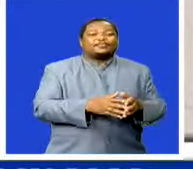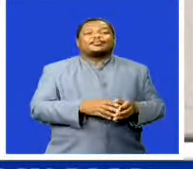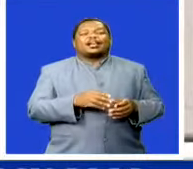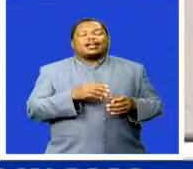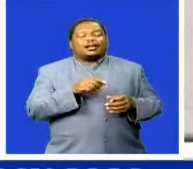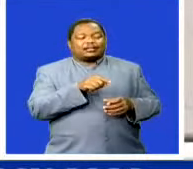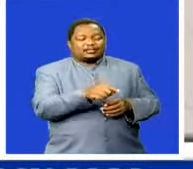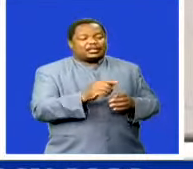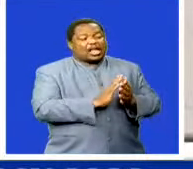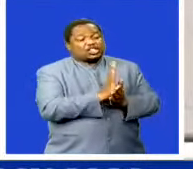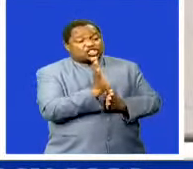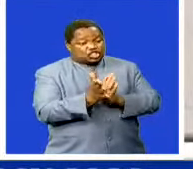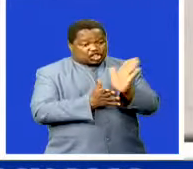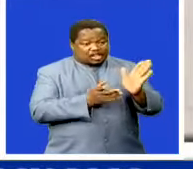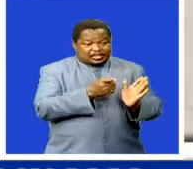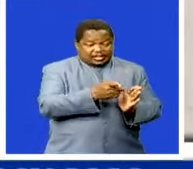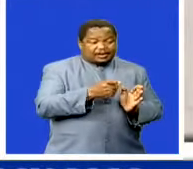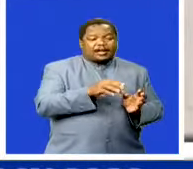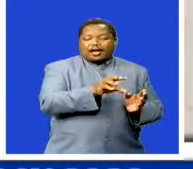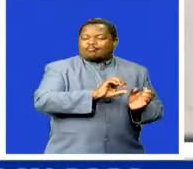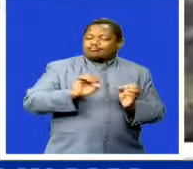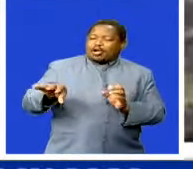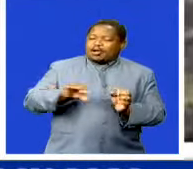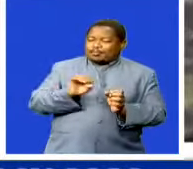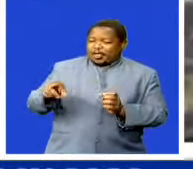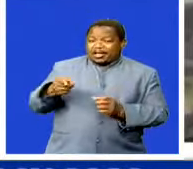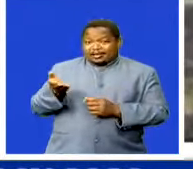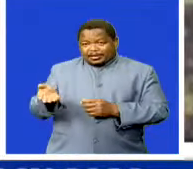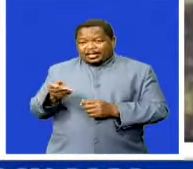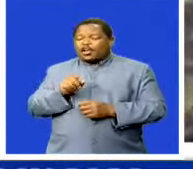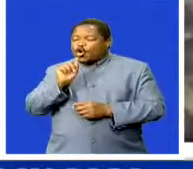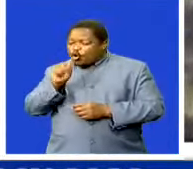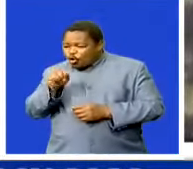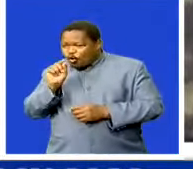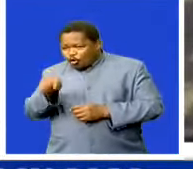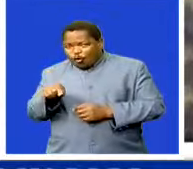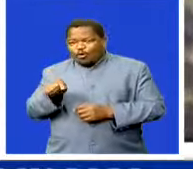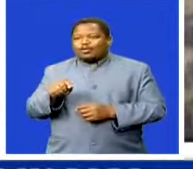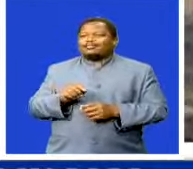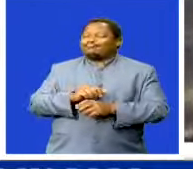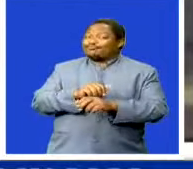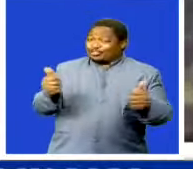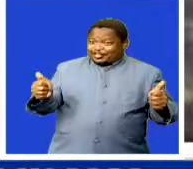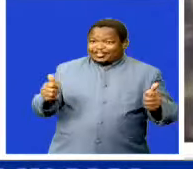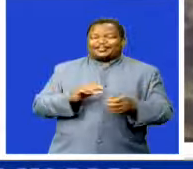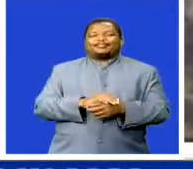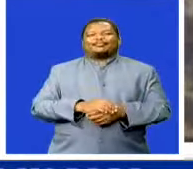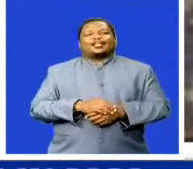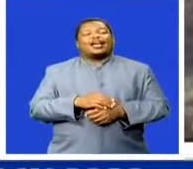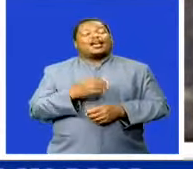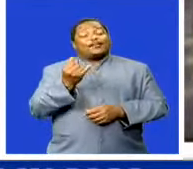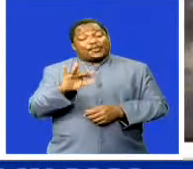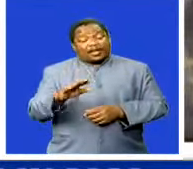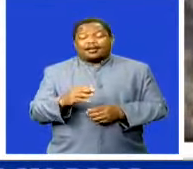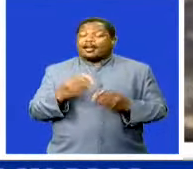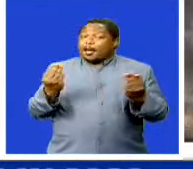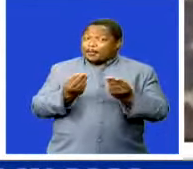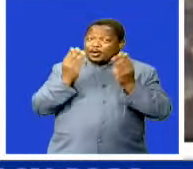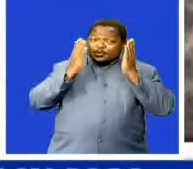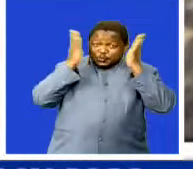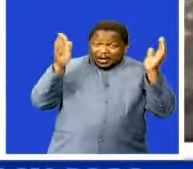lokungemagcembe lokwetilwane kubese sekuyasitakala kuyadla uma emaswadi angasukuma akwende lokho siyakholelwa